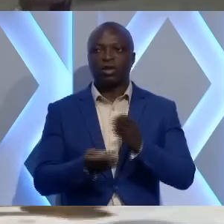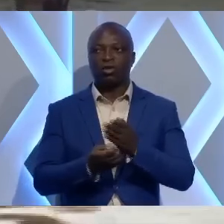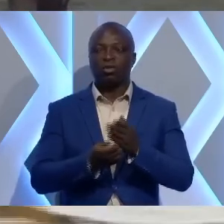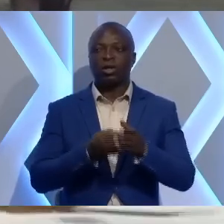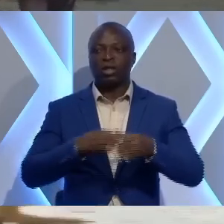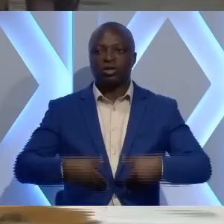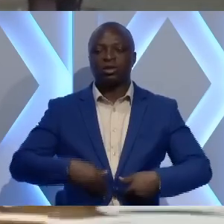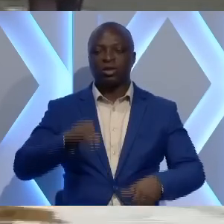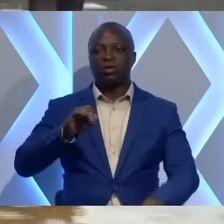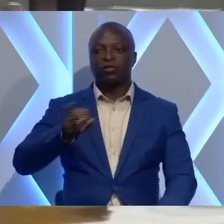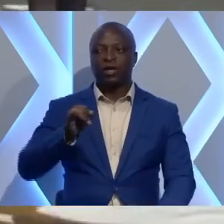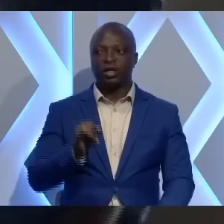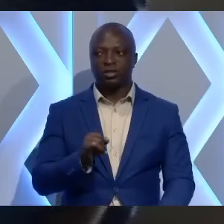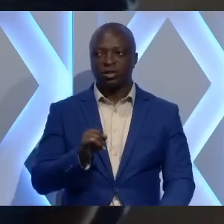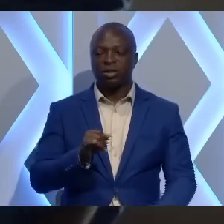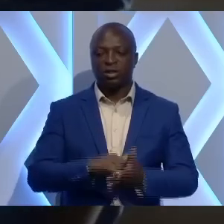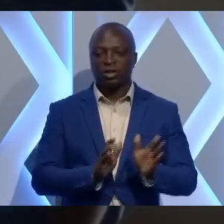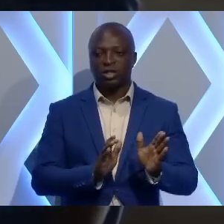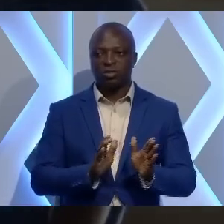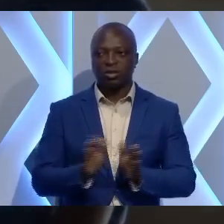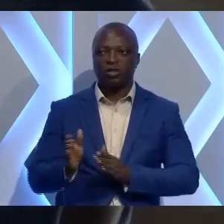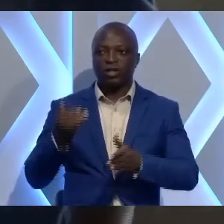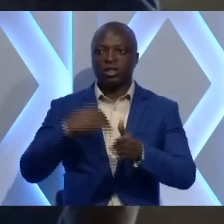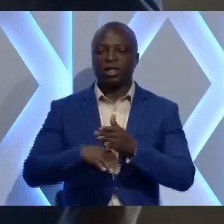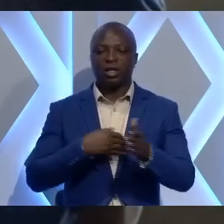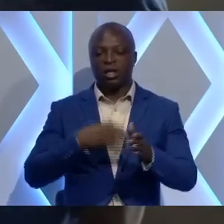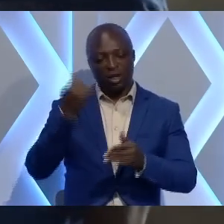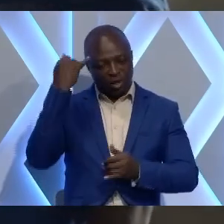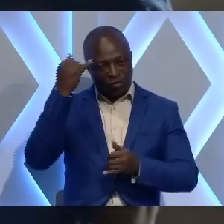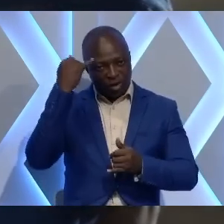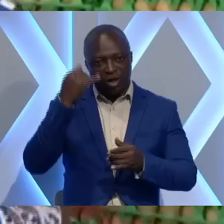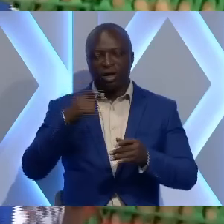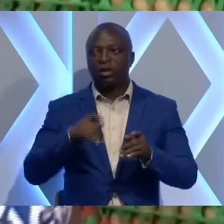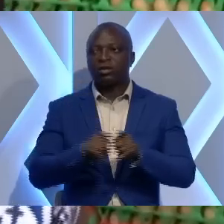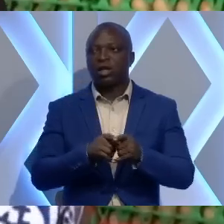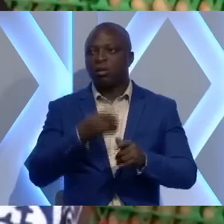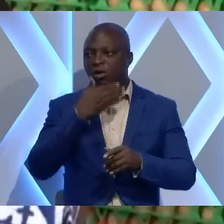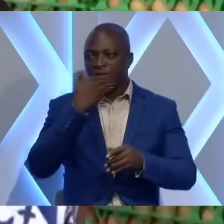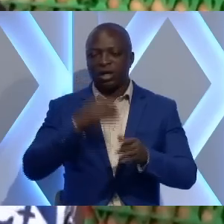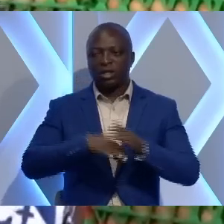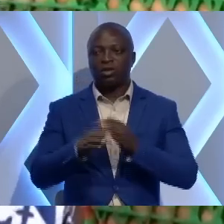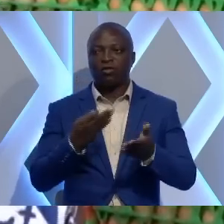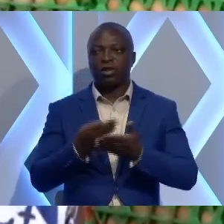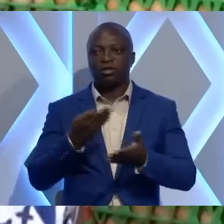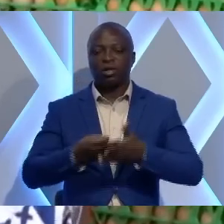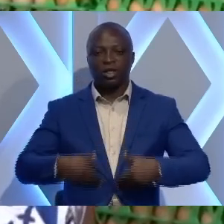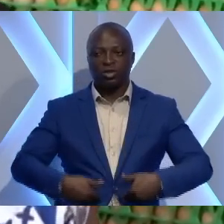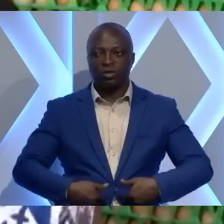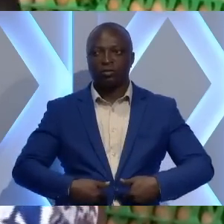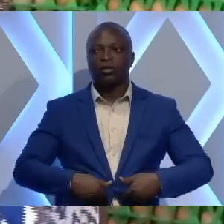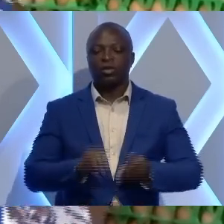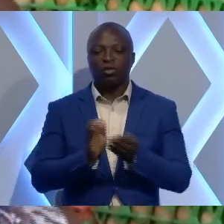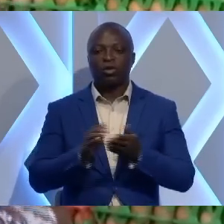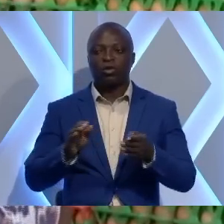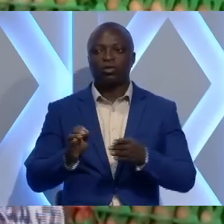des jeunes, FAIEJ. Un dispositif intégré et innovant qui vise à améliorer l'accès au financement des jeunes porteurs de